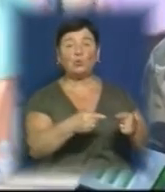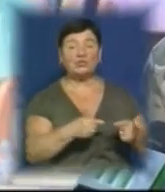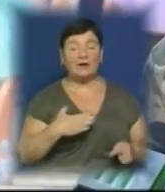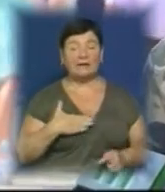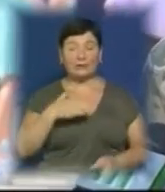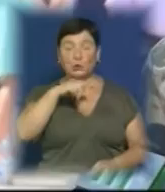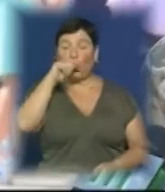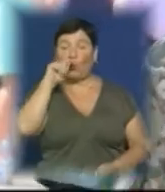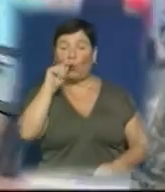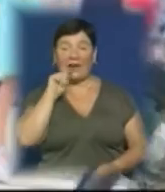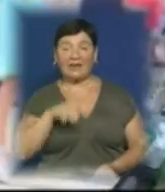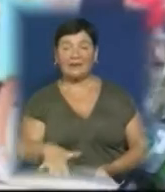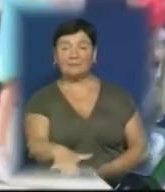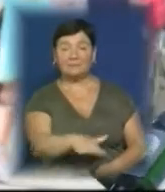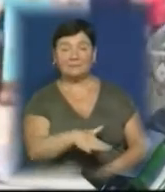нашої України.